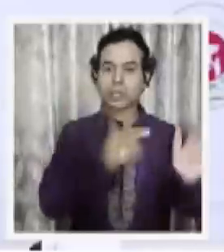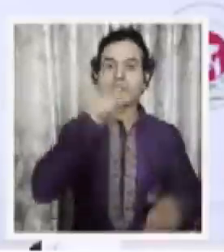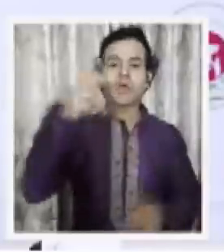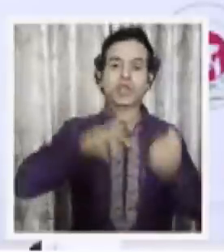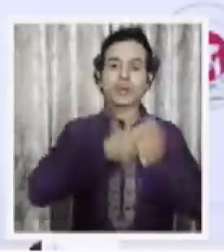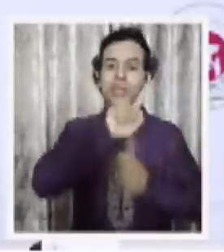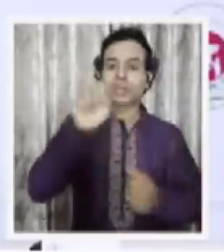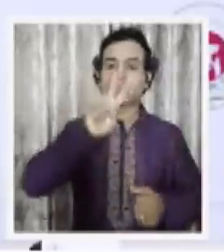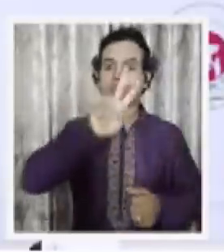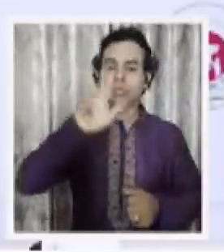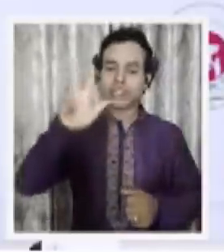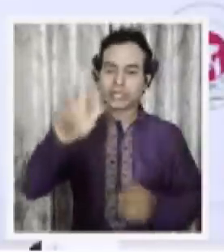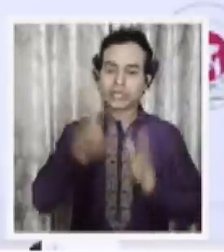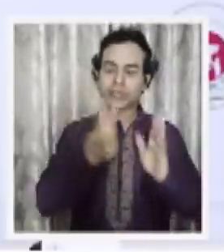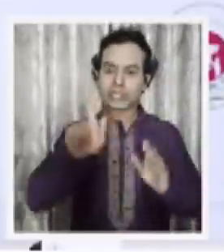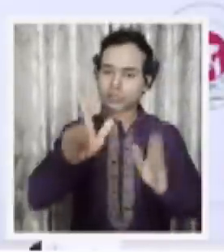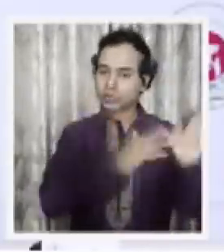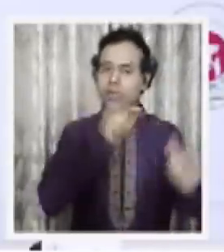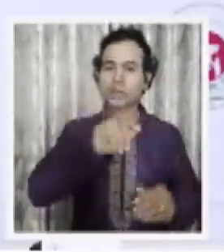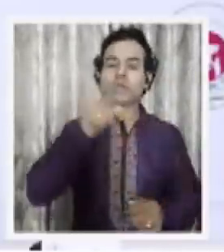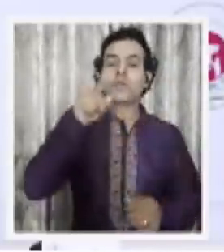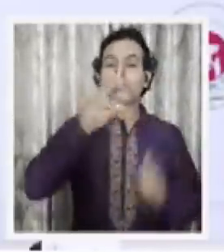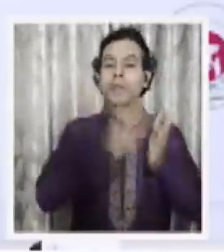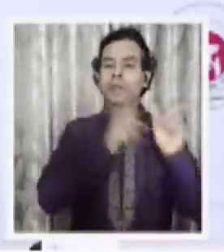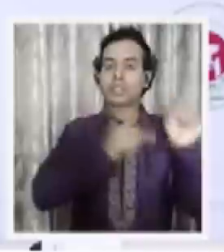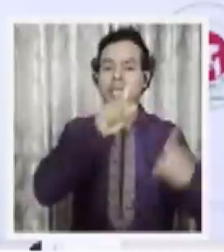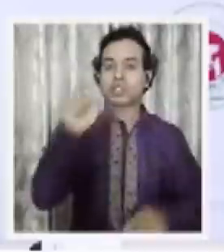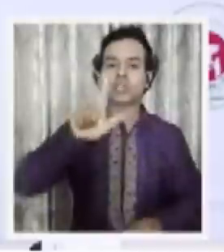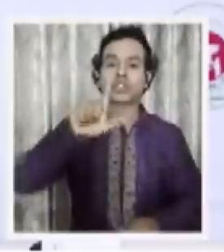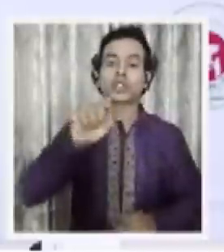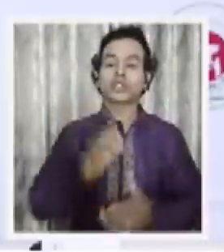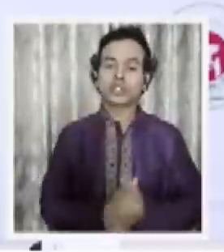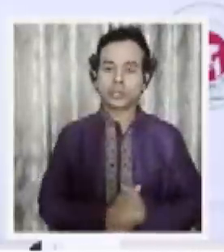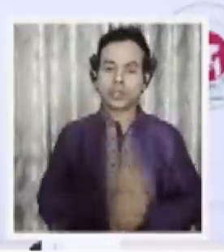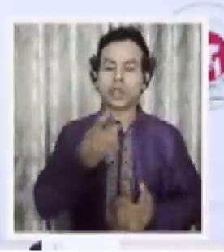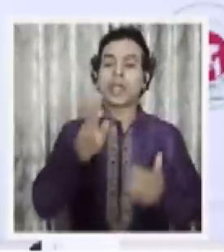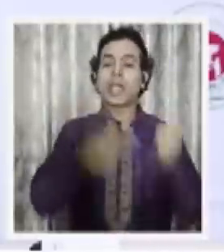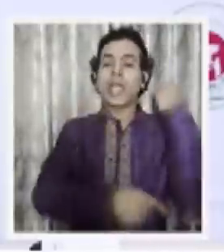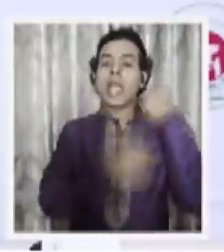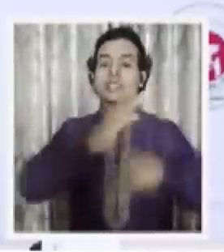সিলেট 154 জন, রংপুর 127 জন এবং ময়মনসিংহ 70 জন।